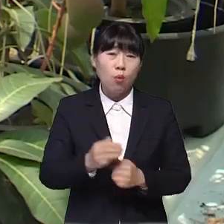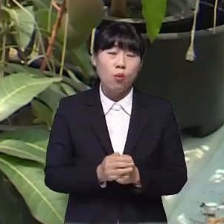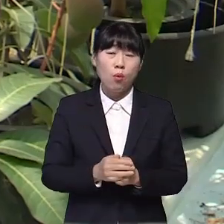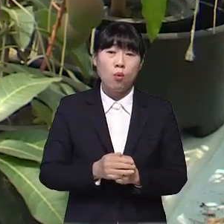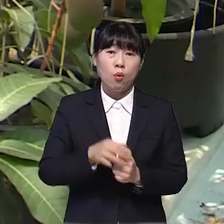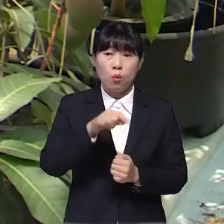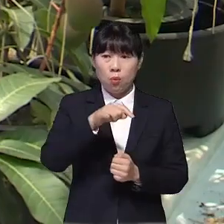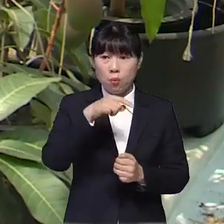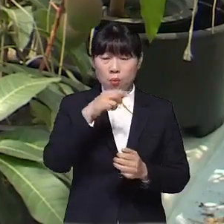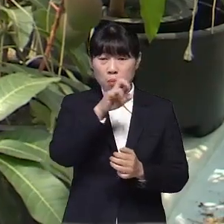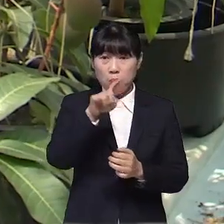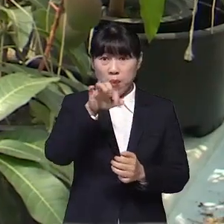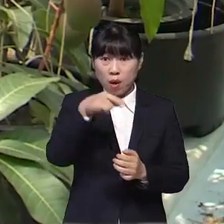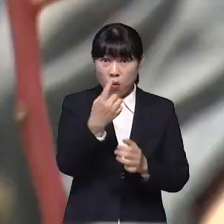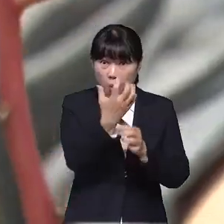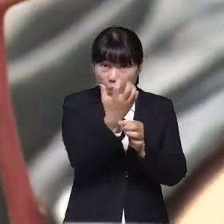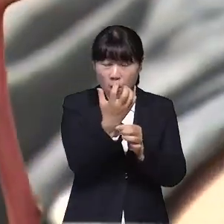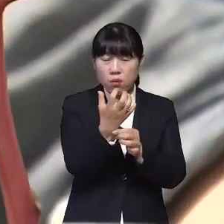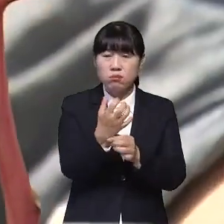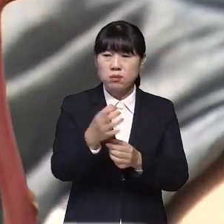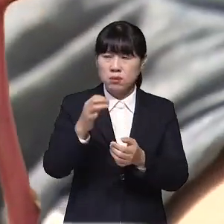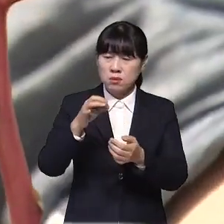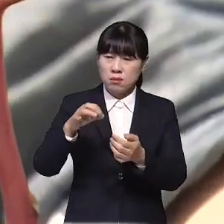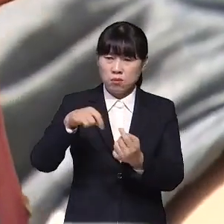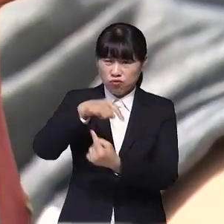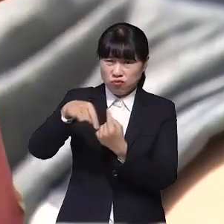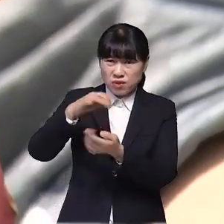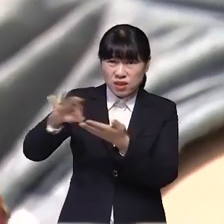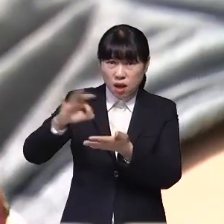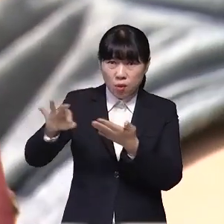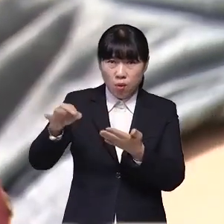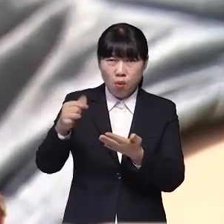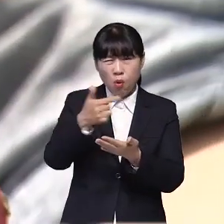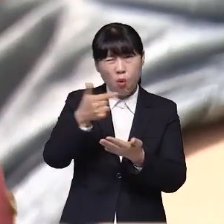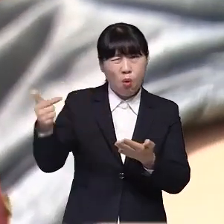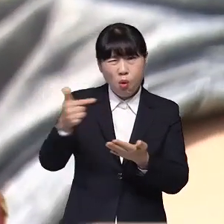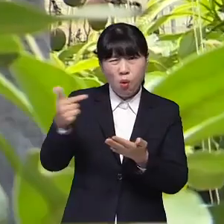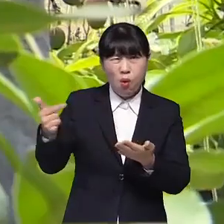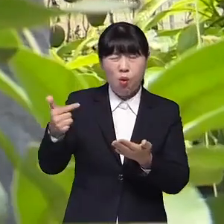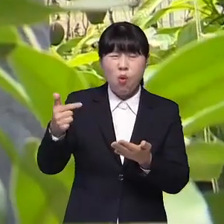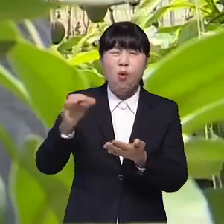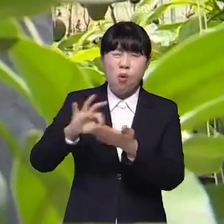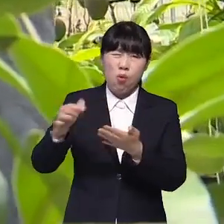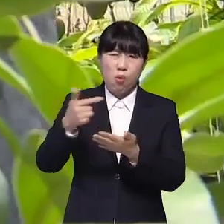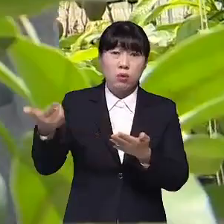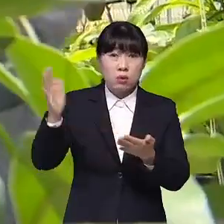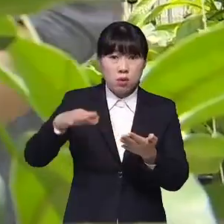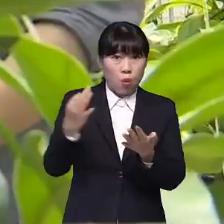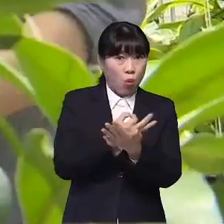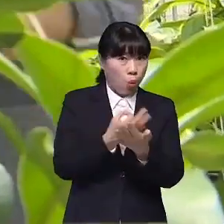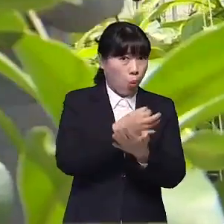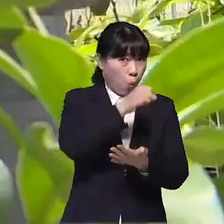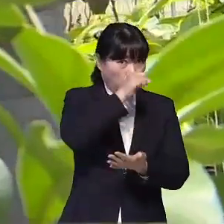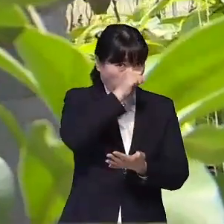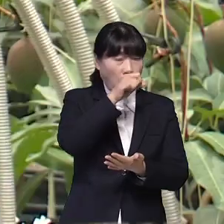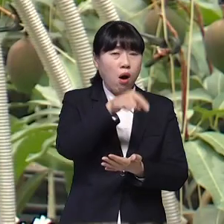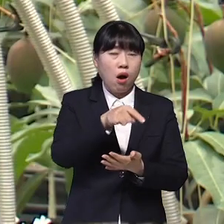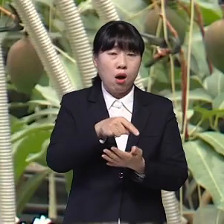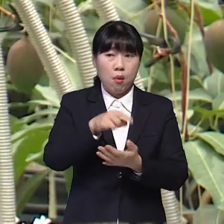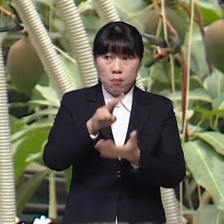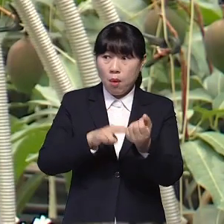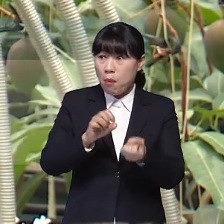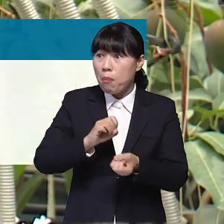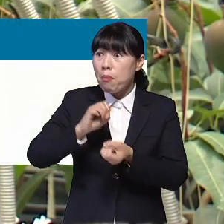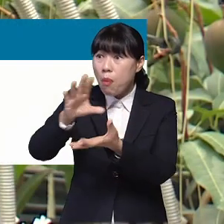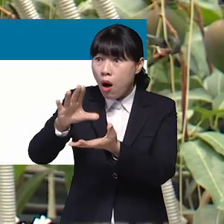아열대 과수 정방 고는 병영 비용이 높은 편에 서 까지만 됐습니다 소득은 가장 높습니다 4 초라해서 가격을